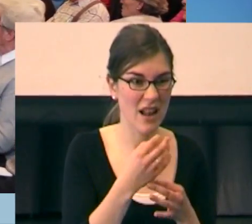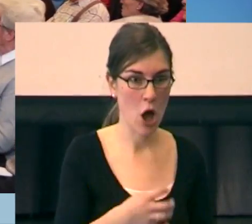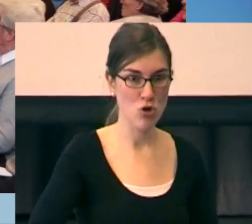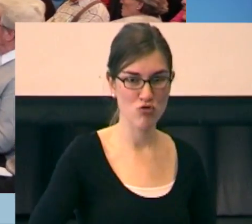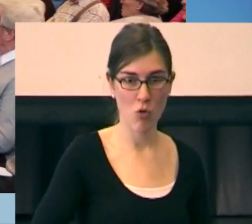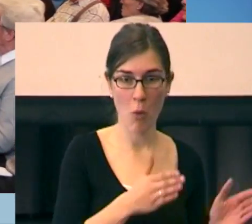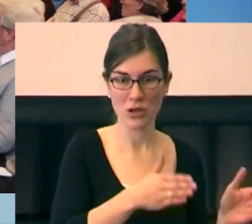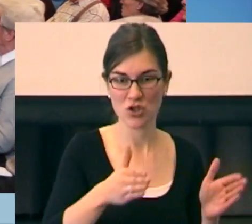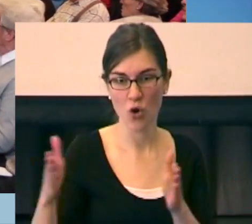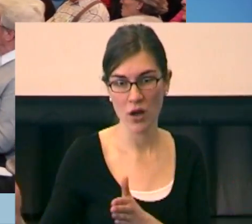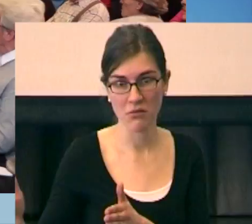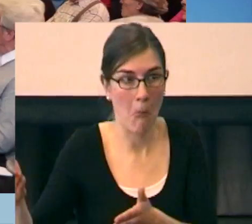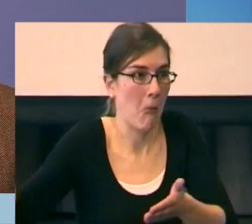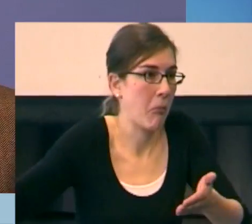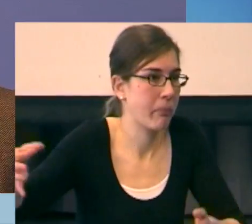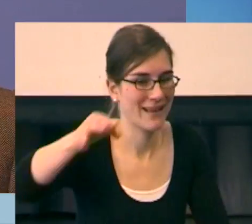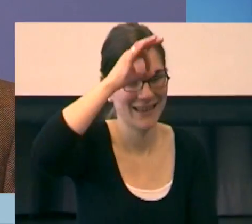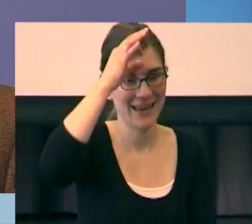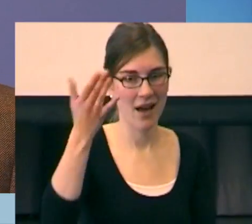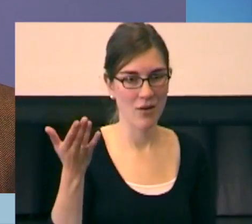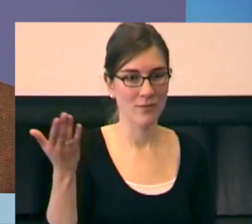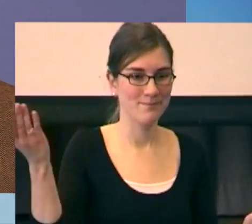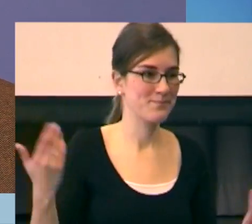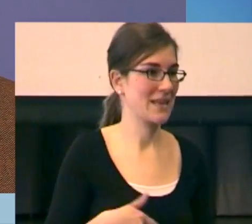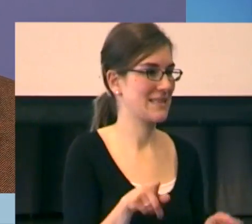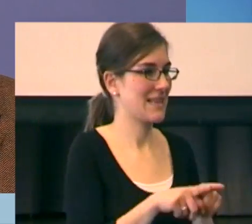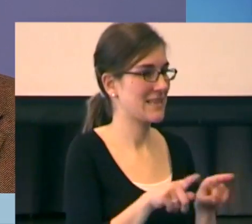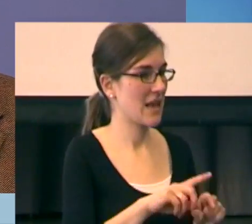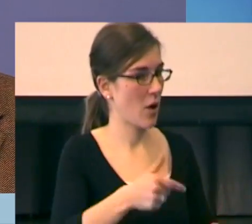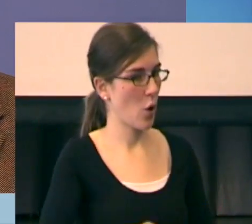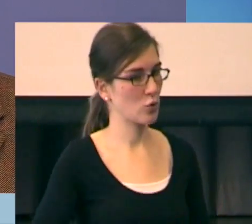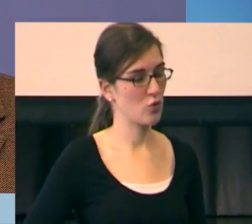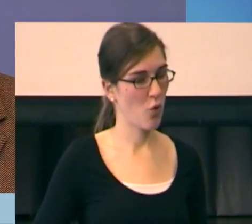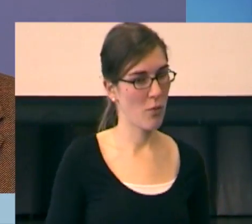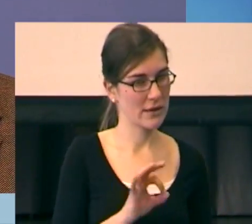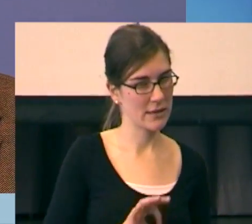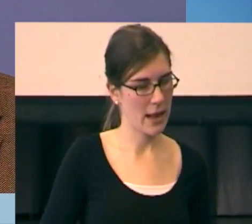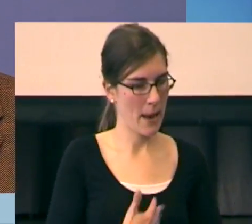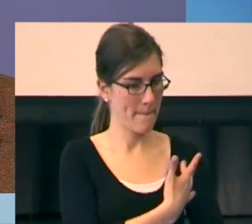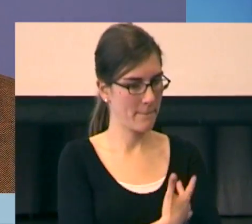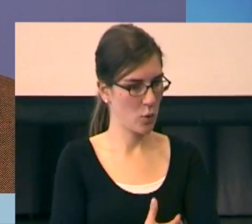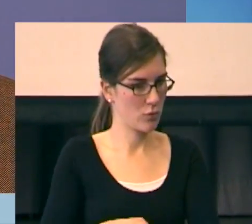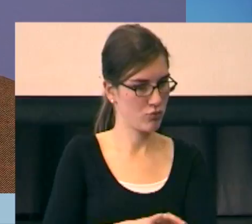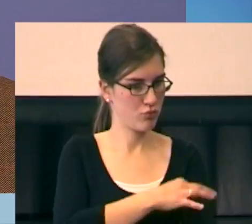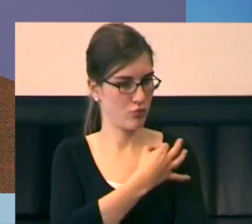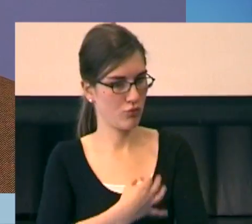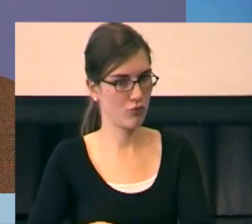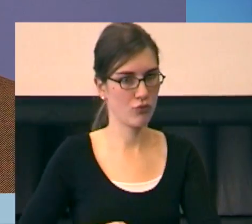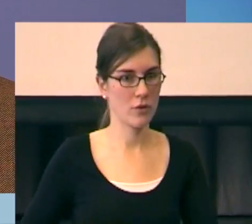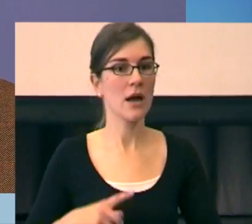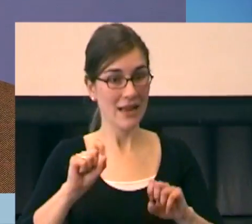das erfahren wir nicht. Das Gleiche trifft auch die Tumorzellen, die möglicherweise im Blut schwimmen, die man rausfiltern kann.